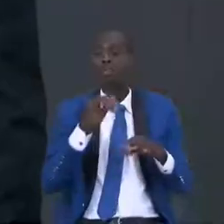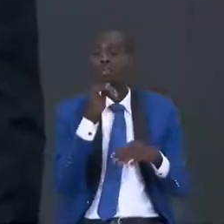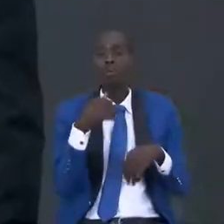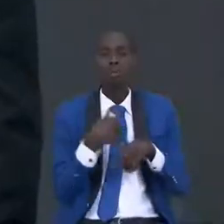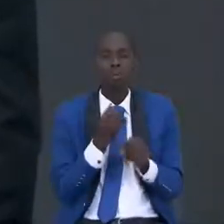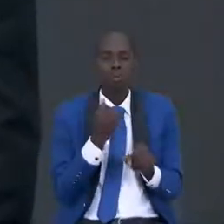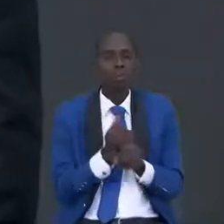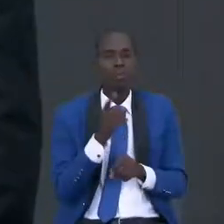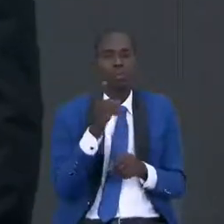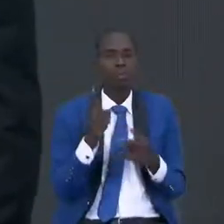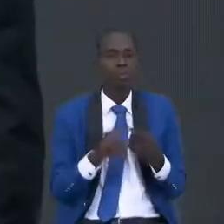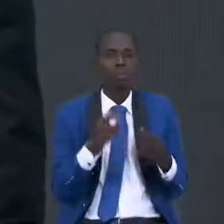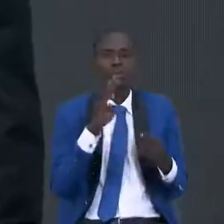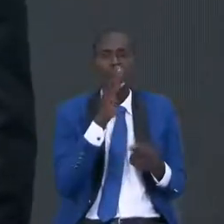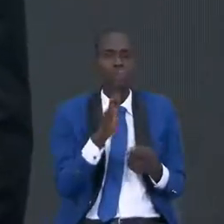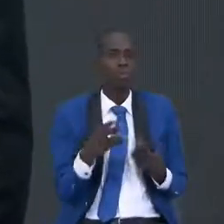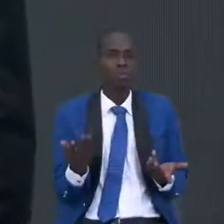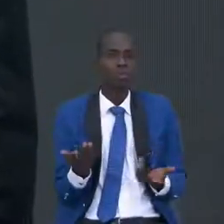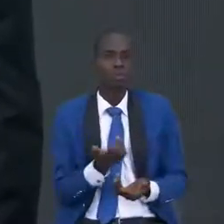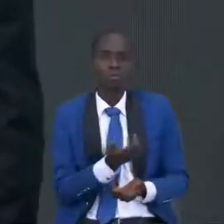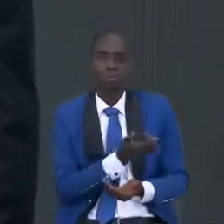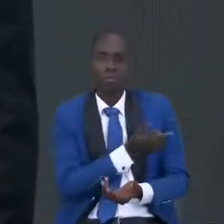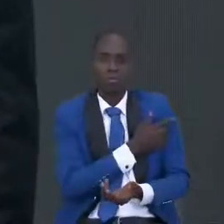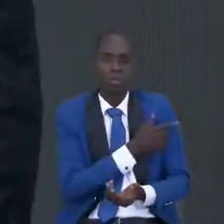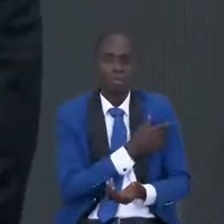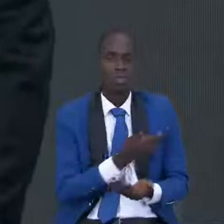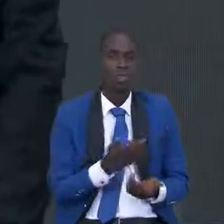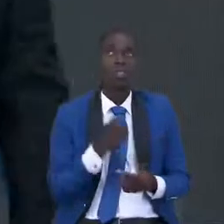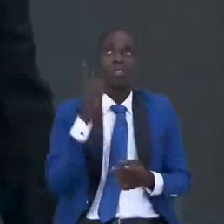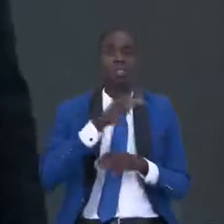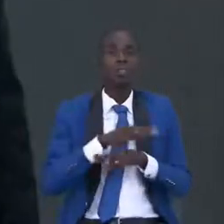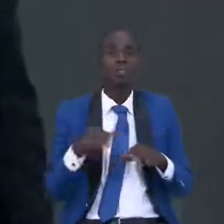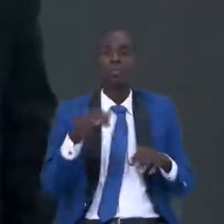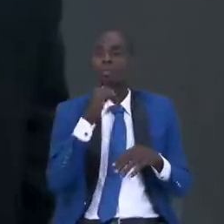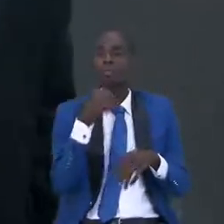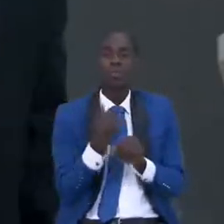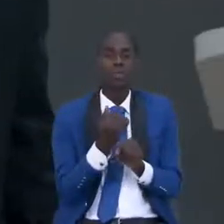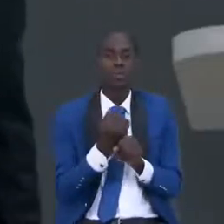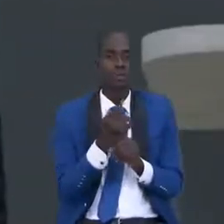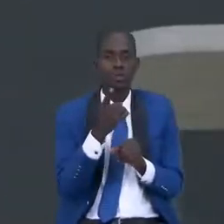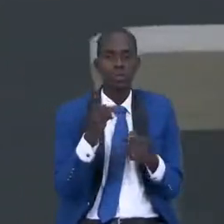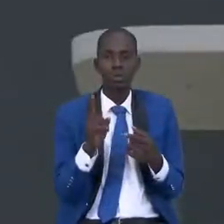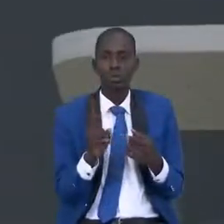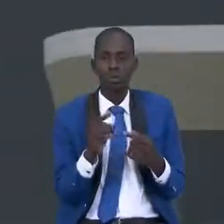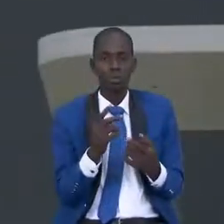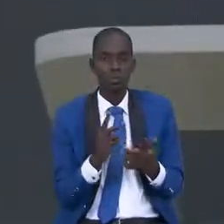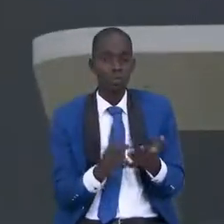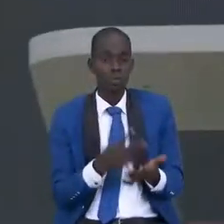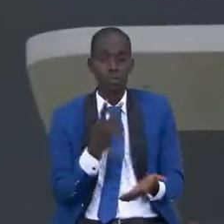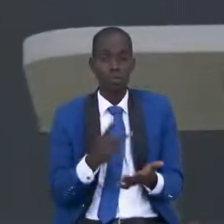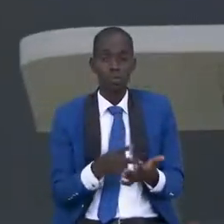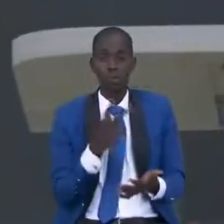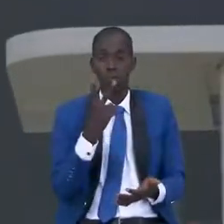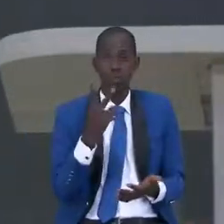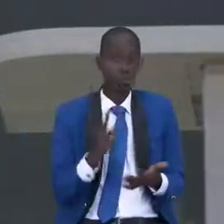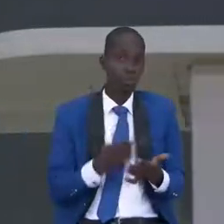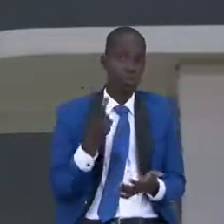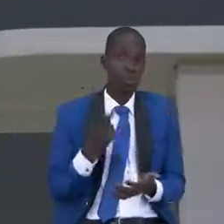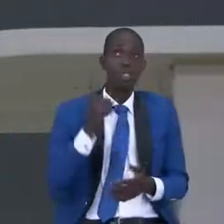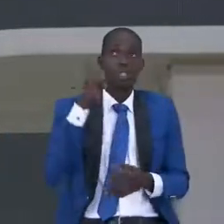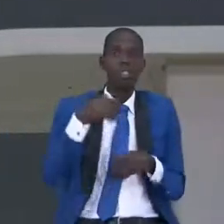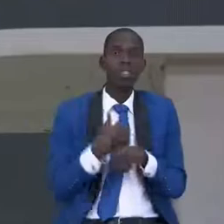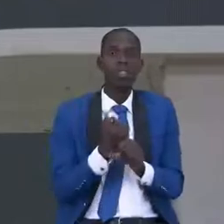Il ne fabrique pas des gens redondants. Il ne fait pas de photocopie. Il te crée unique.